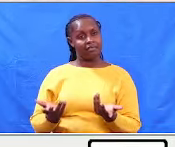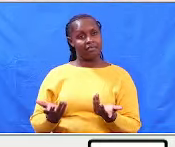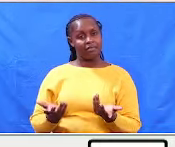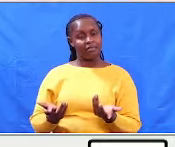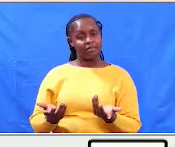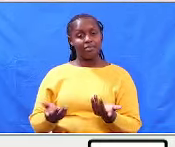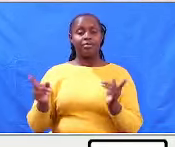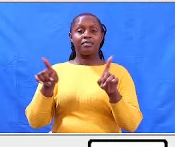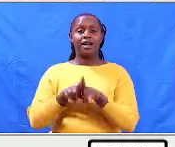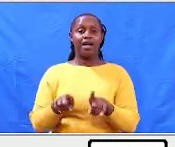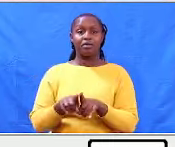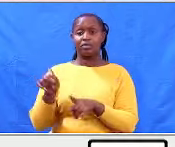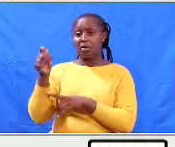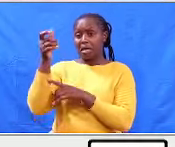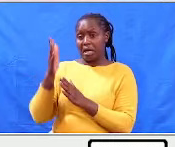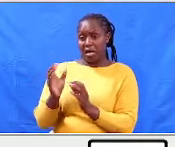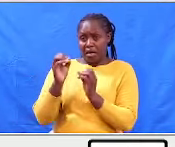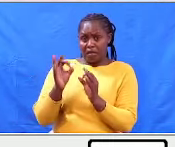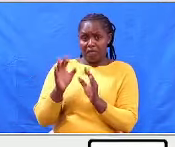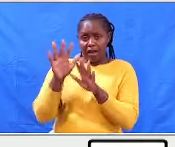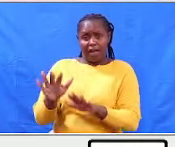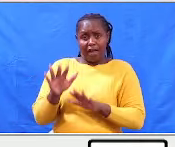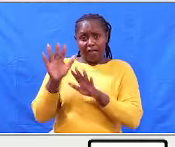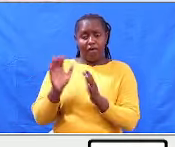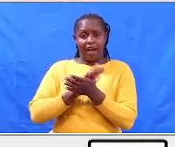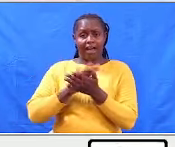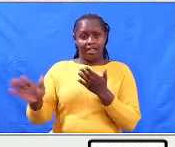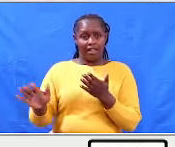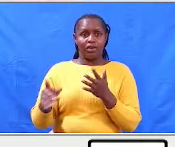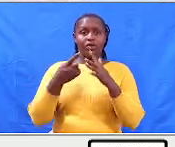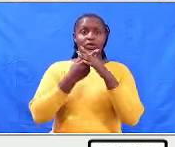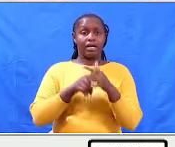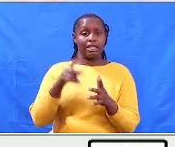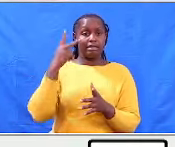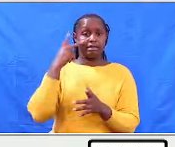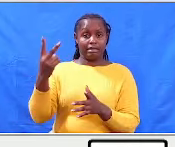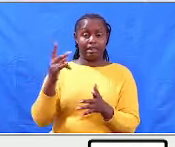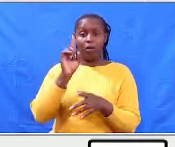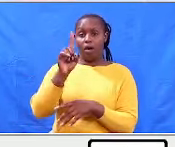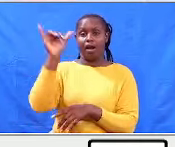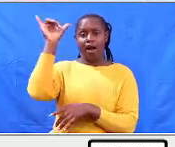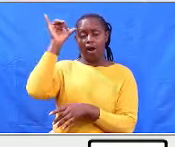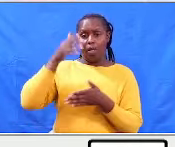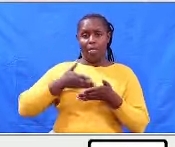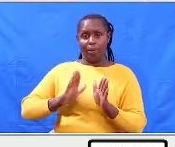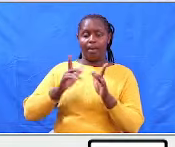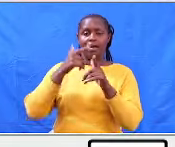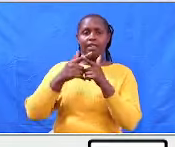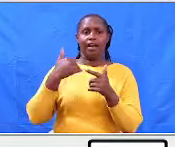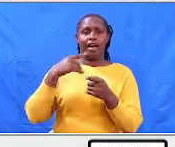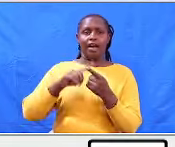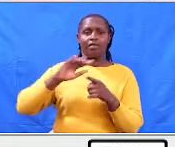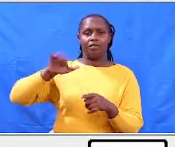Wa Kenya wasipochunga utaanza kuona ng'ombe imezaliwa ikiwa na mikia miwili. What the bishops have